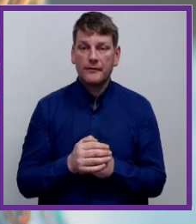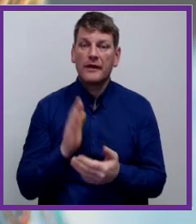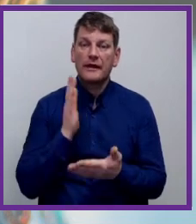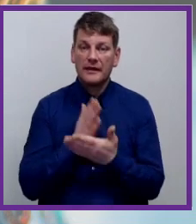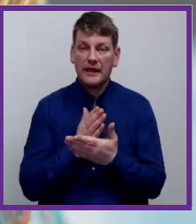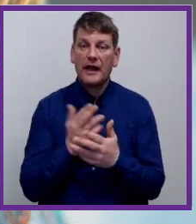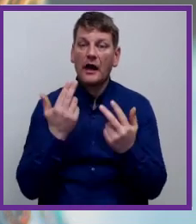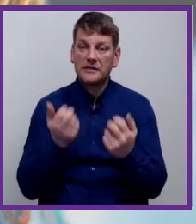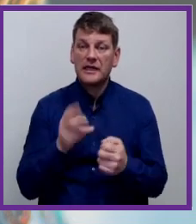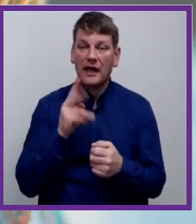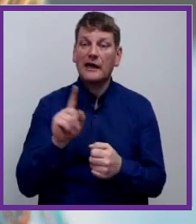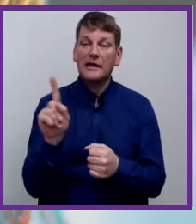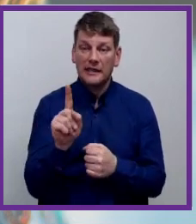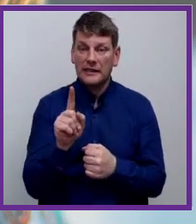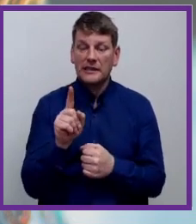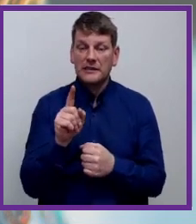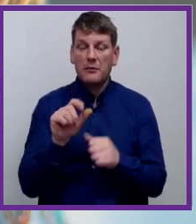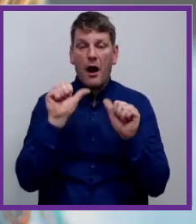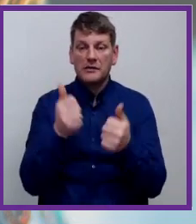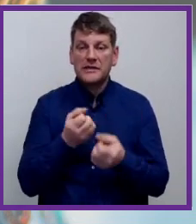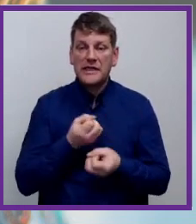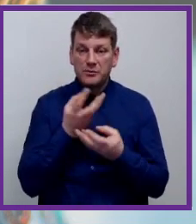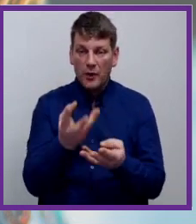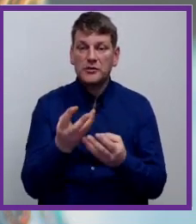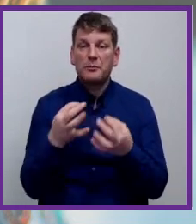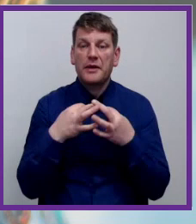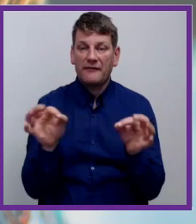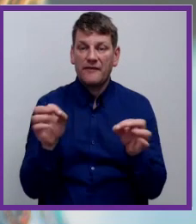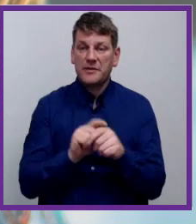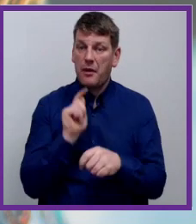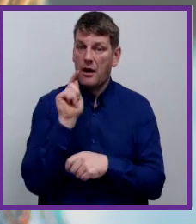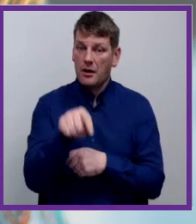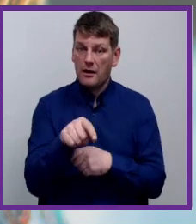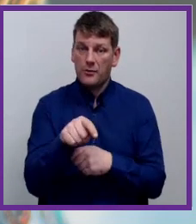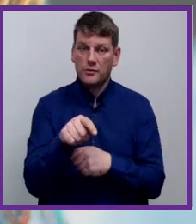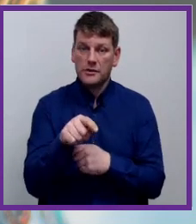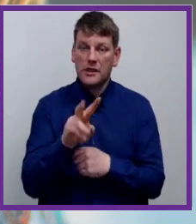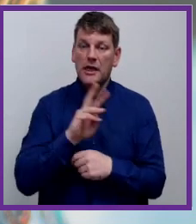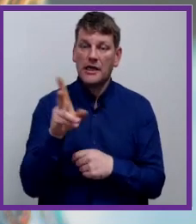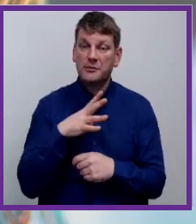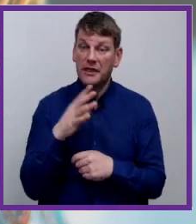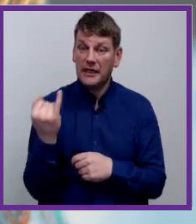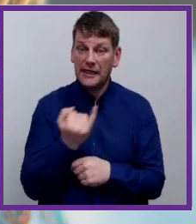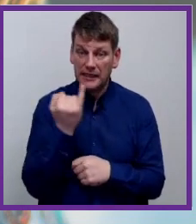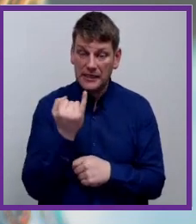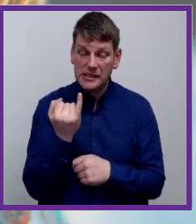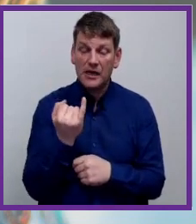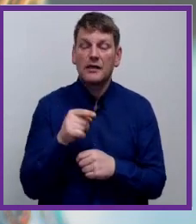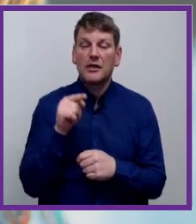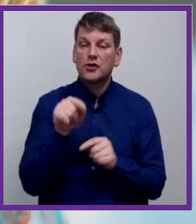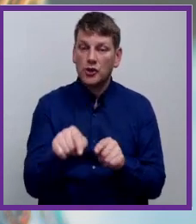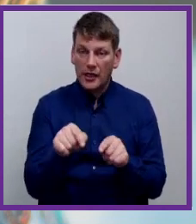tika atzīts, ka ir mākslinieckās izpausmes brīvības pārkāpums. Kas bija interesanti, tad šeit